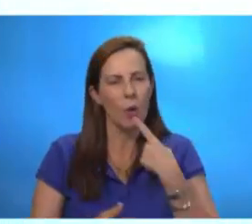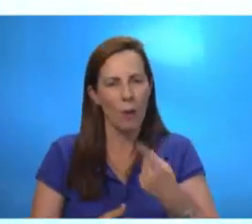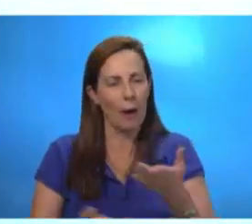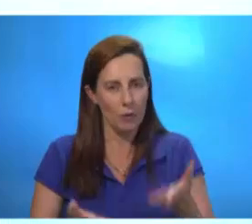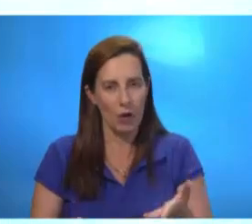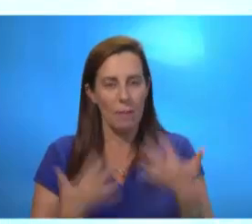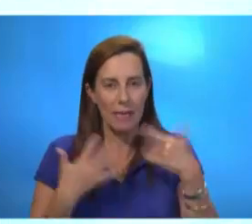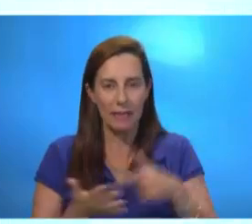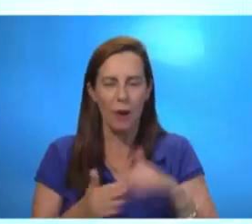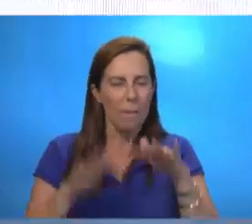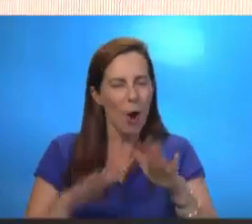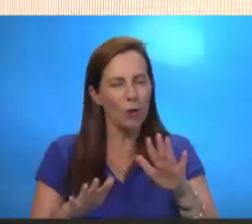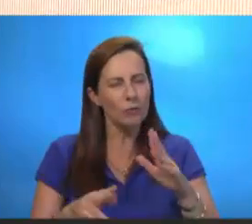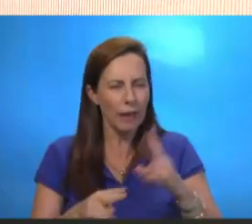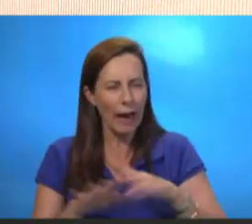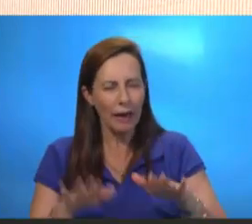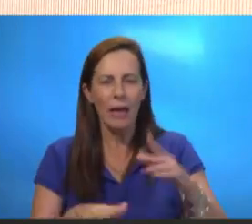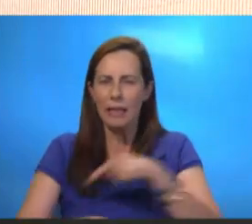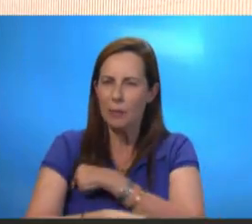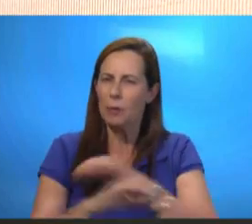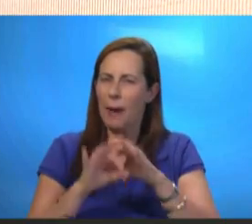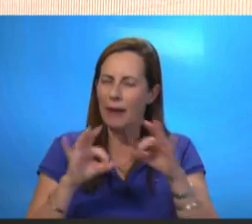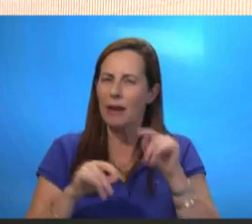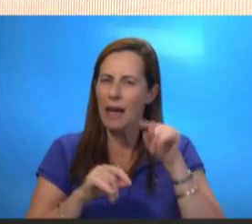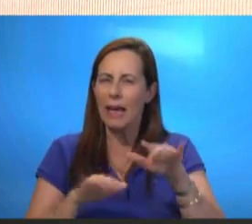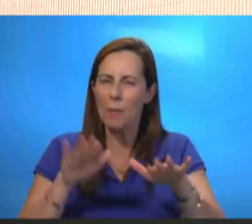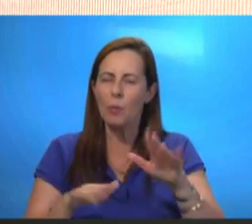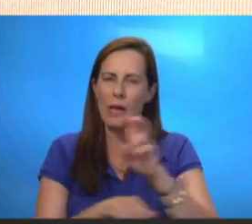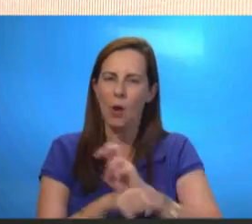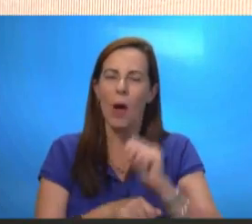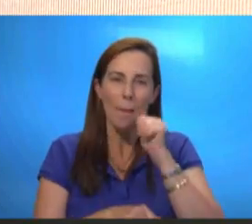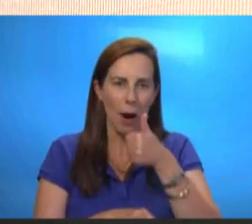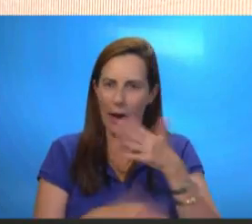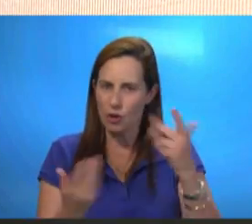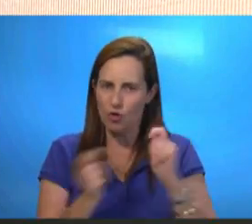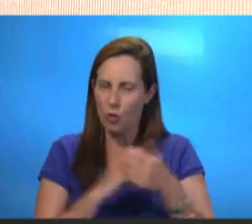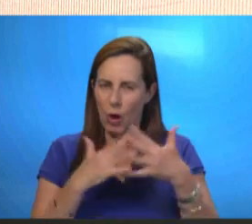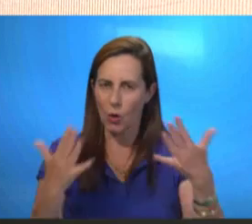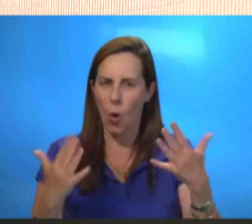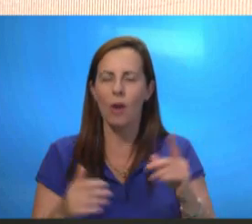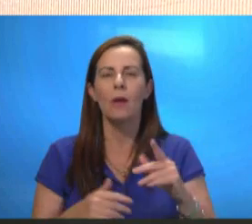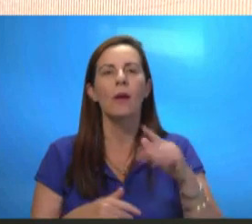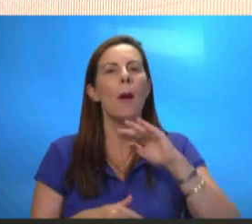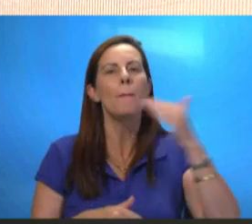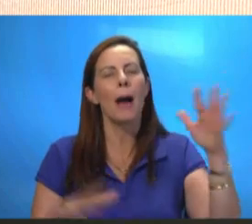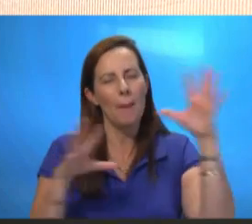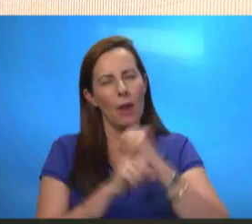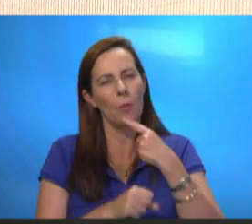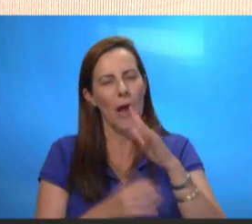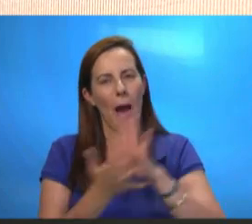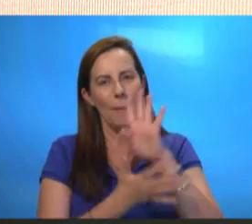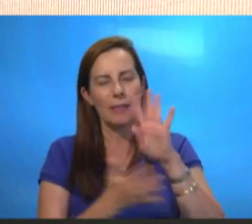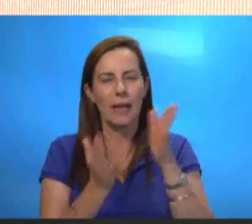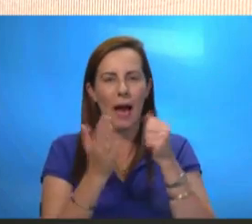שמזג האוויר פחות או יותר מתייצב, טמפרטורות מתחילות להגיע לממוצע לעונה, מחר לא יהיה שינוי משמעותי. בערים הלילה אנחנו מדברים על 14 עד